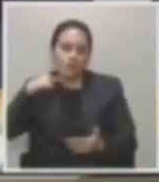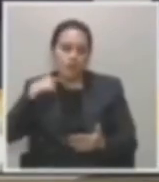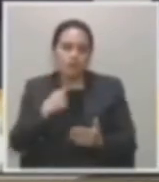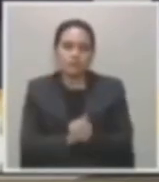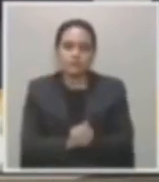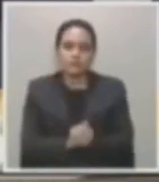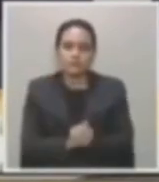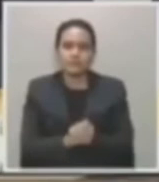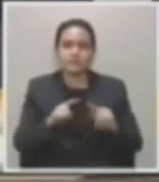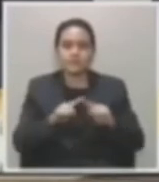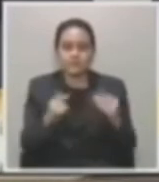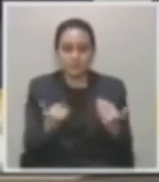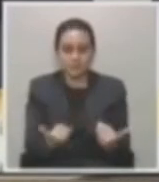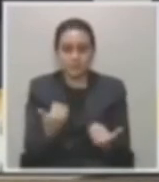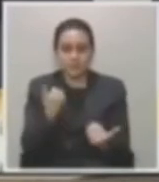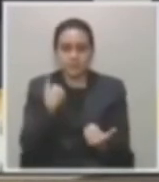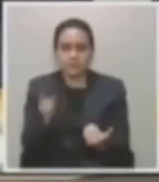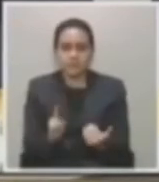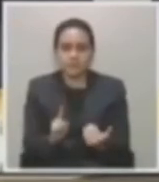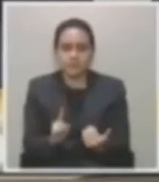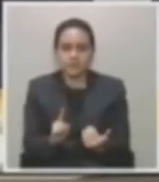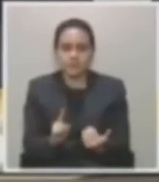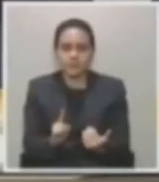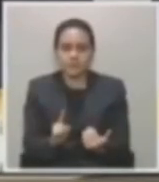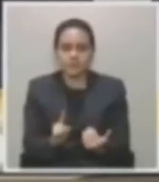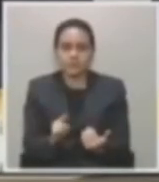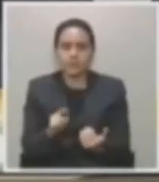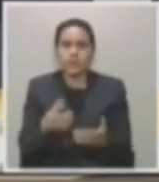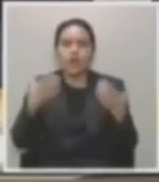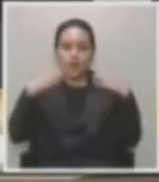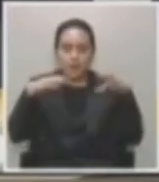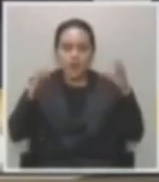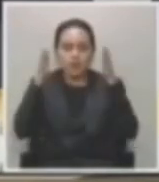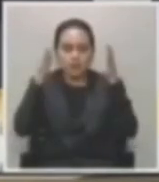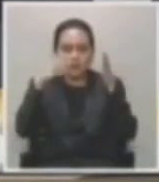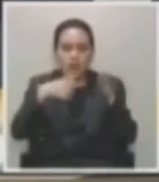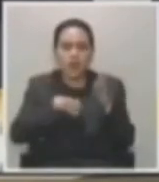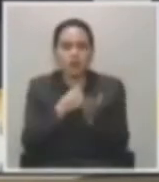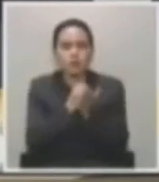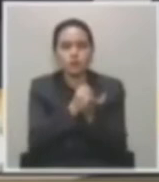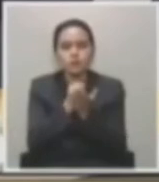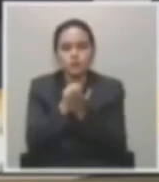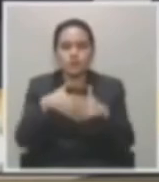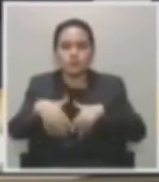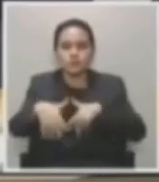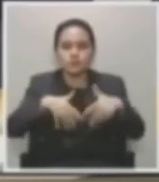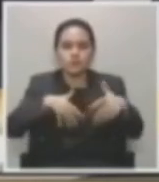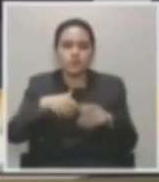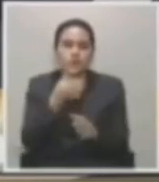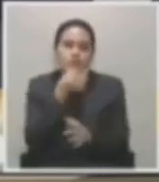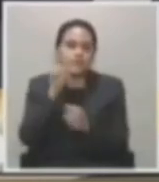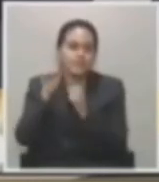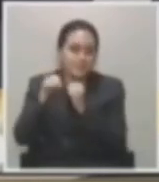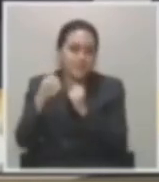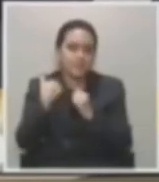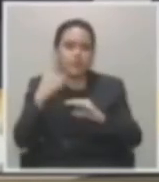กันครับก็ได้มีความตั้งใจนะครับของรัฐบาลที่จะช่วยเหลือพ่อแม่พี่น้องชาวไร่อ้อยโดยมีโครง